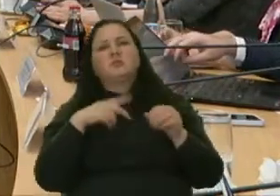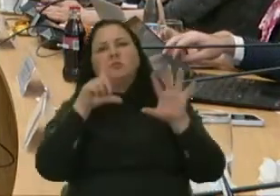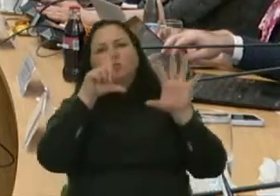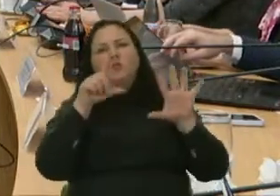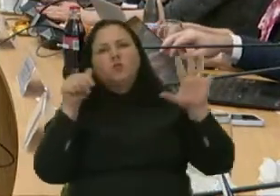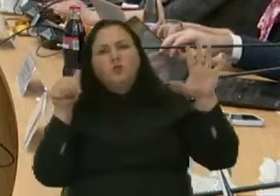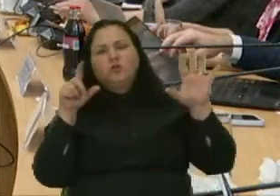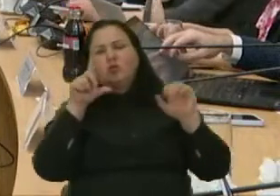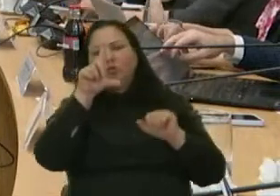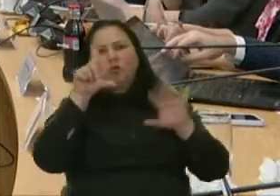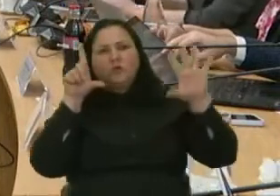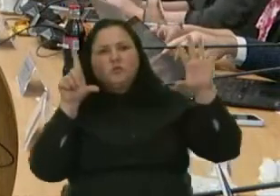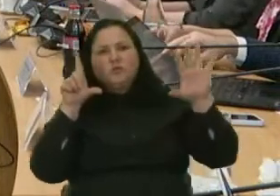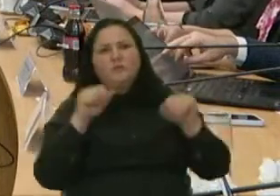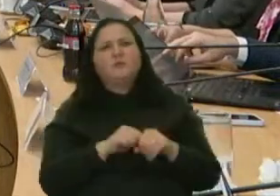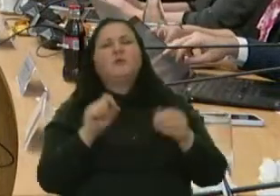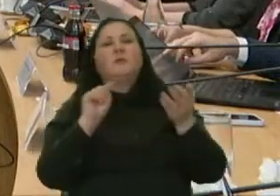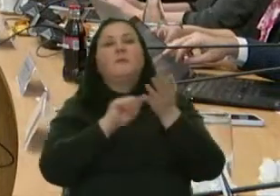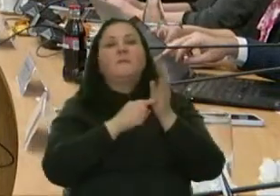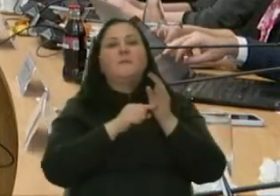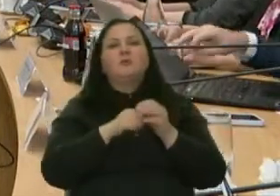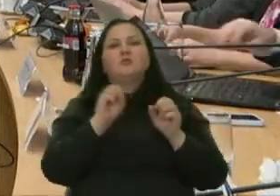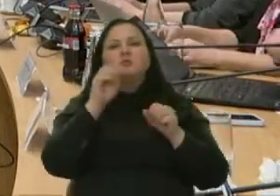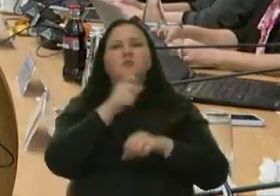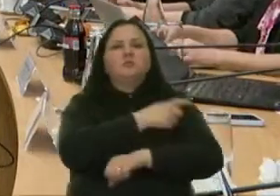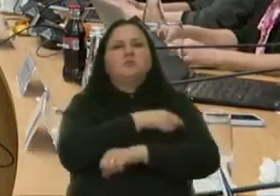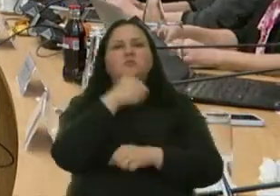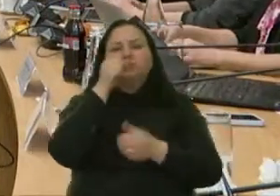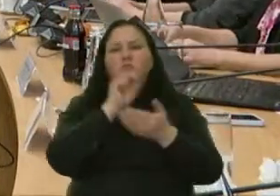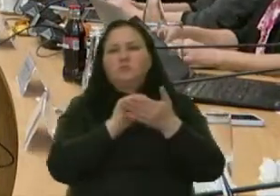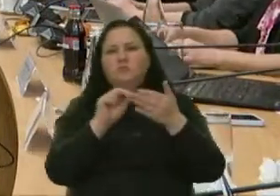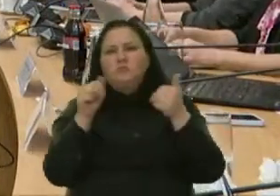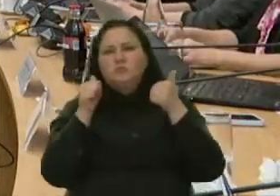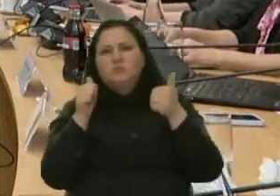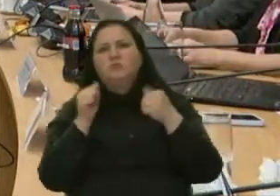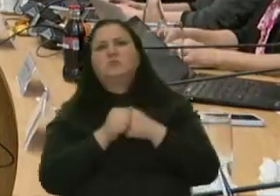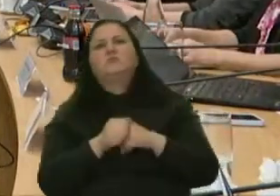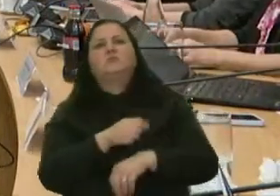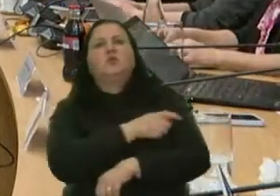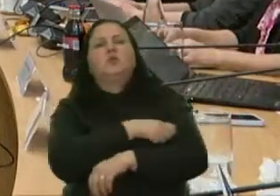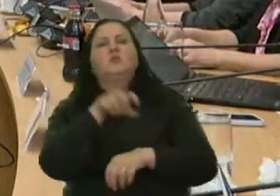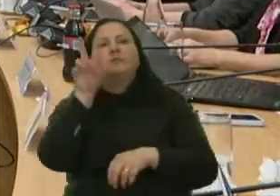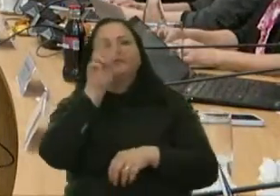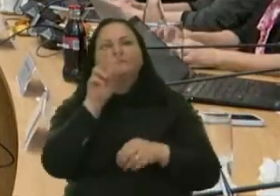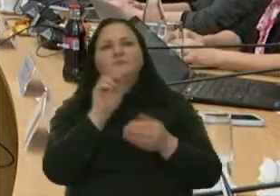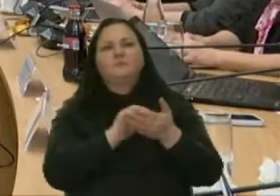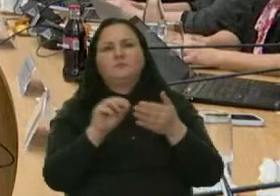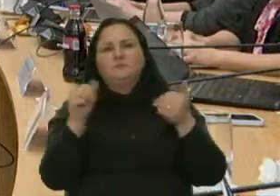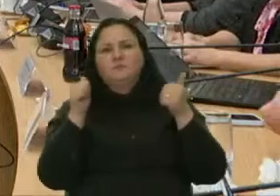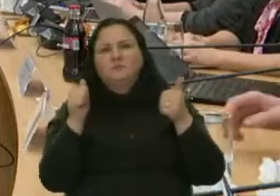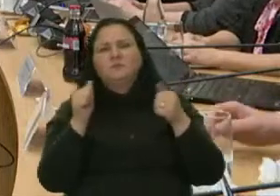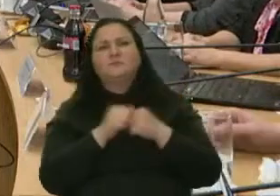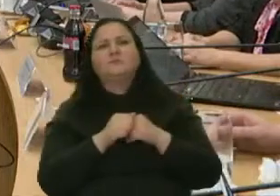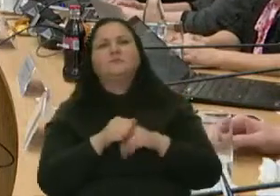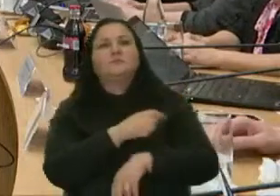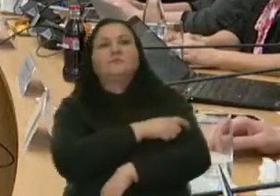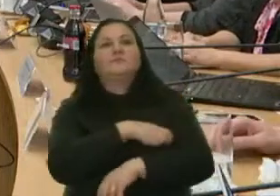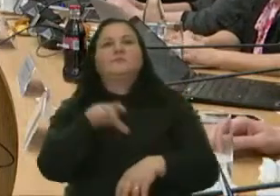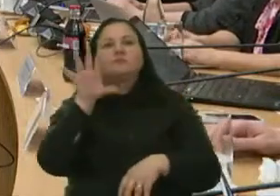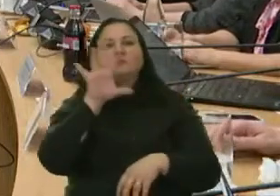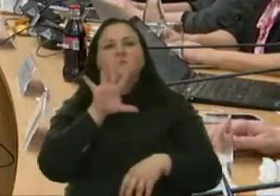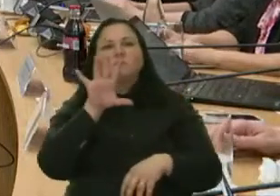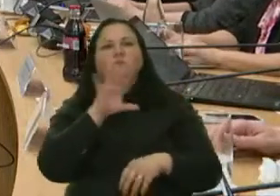27 punctul 15 Comisia 1 Comisia de buget aviz favorabil Comisia 2 Comisia juridică aviz favorabil Comisia